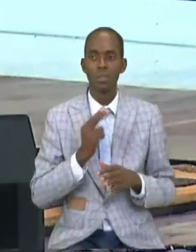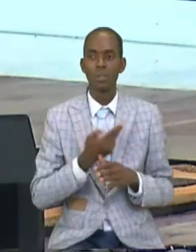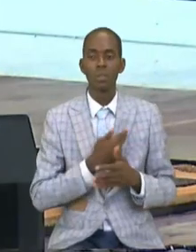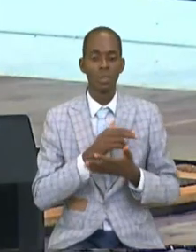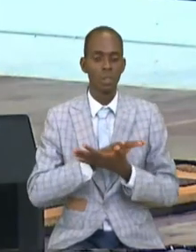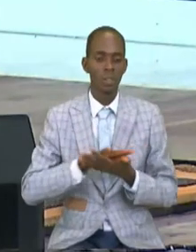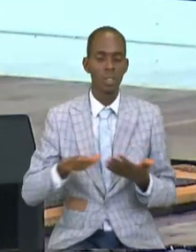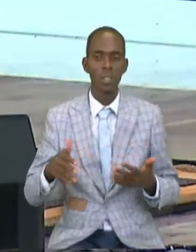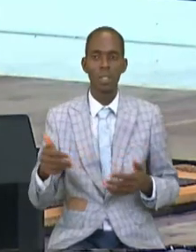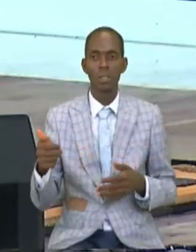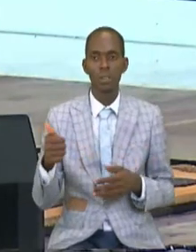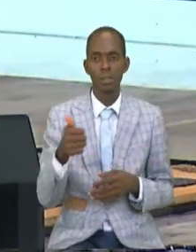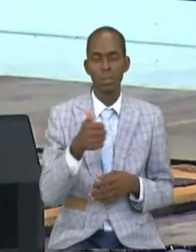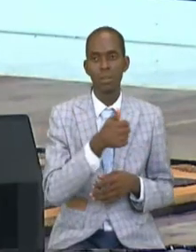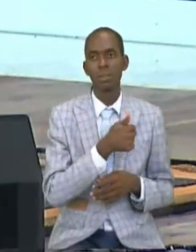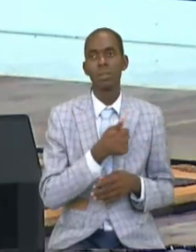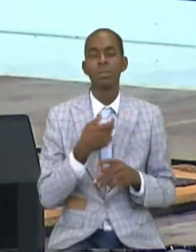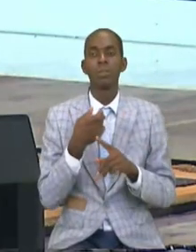pour vous-même.